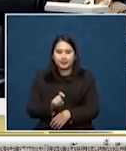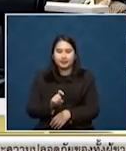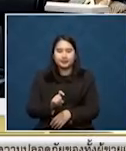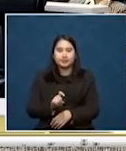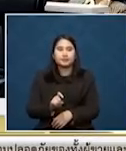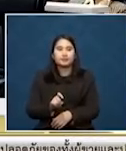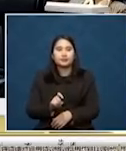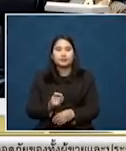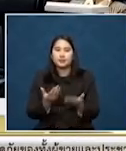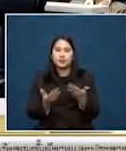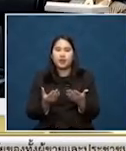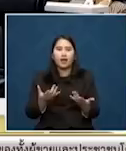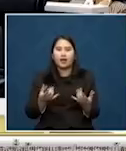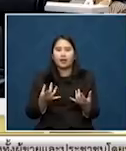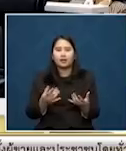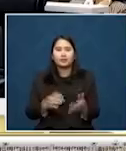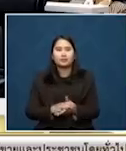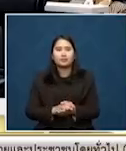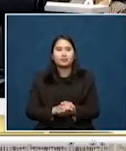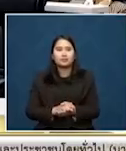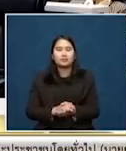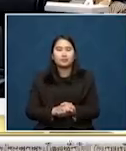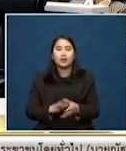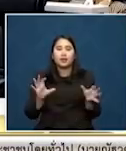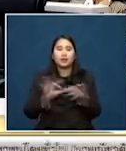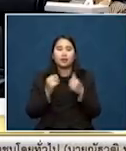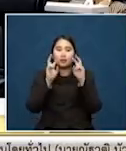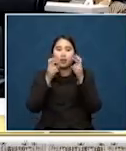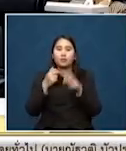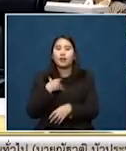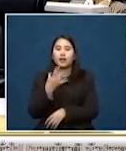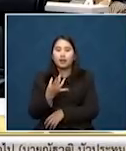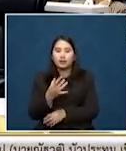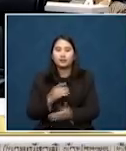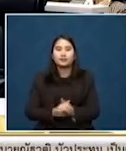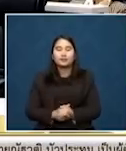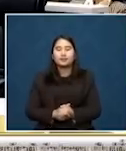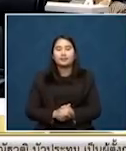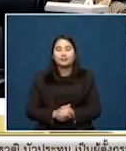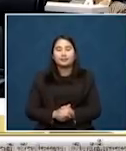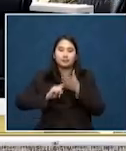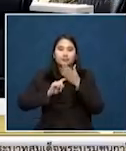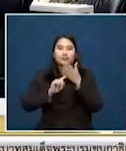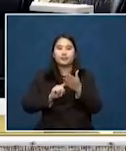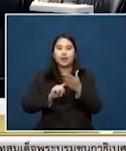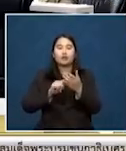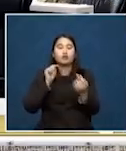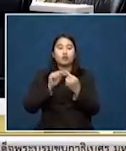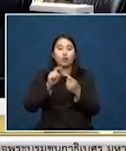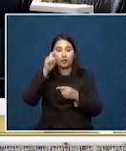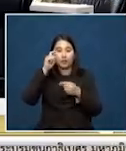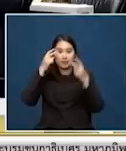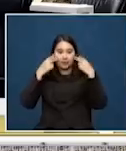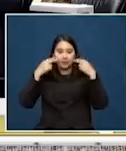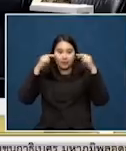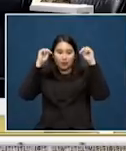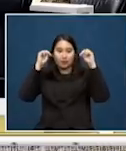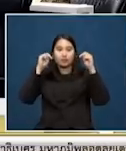ที่คุณโตโต้พูดสุดท้ายเอ้ยรัฐมนตรีไม่เข้ามาตอบอันนี้คุณตำหนิเขาได้แต่ไอ้ที่คุณตอบบอกว่าไม่รู้มีผลประโยชน์อะ